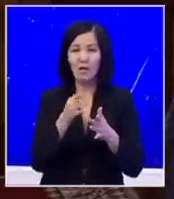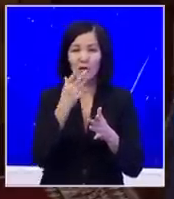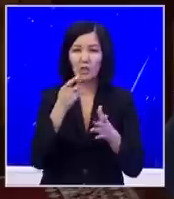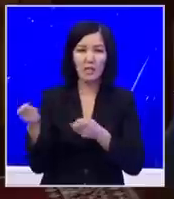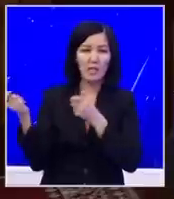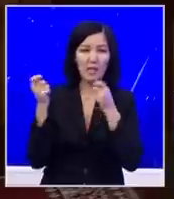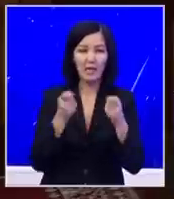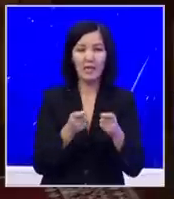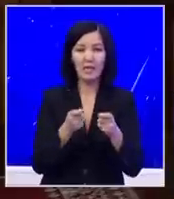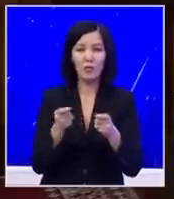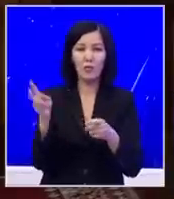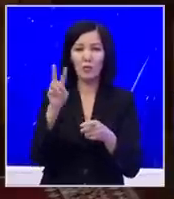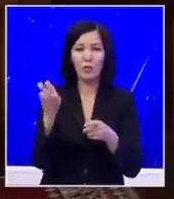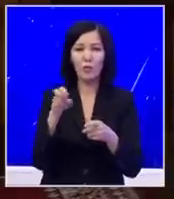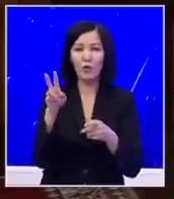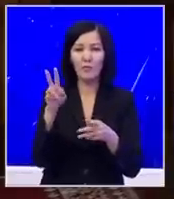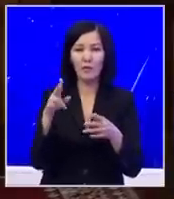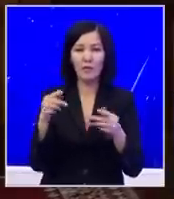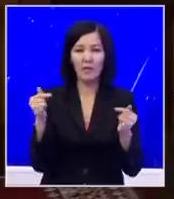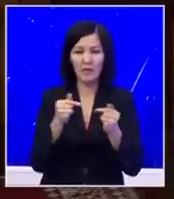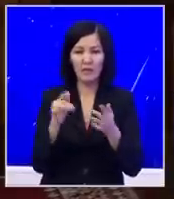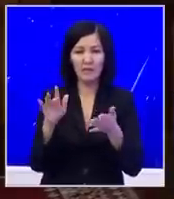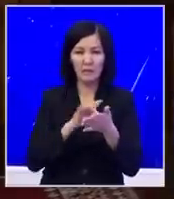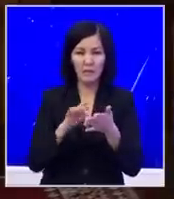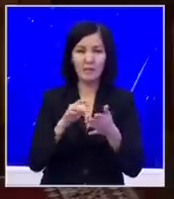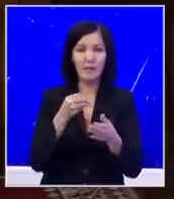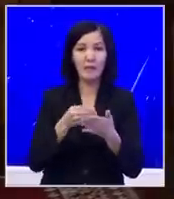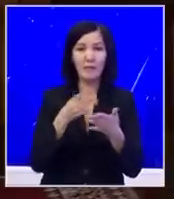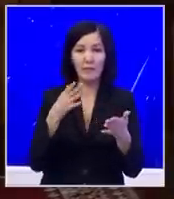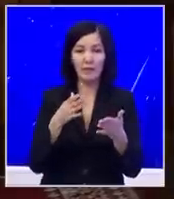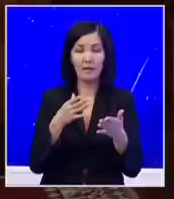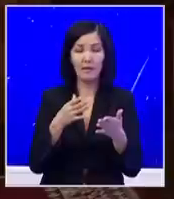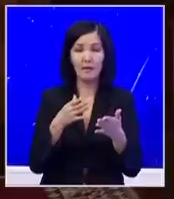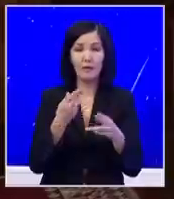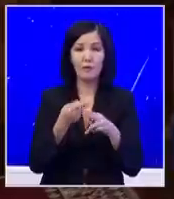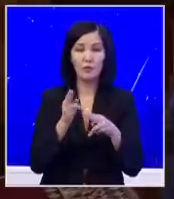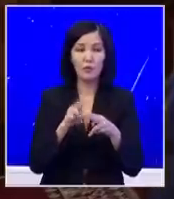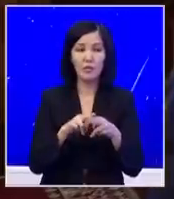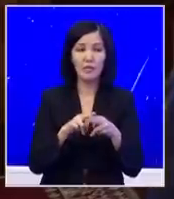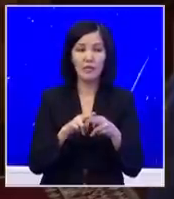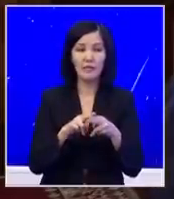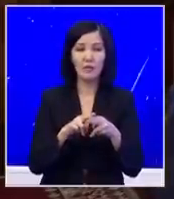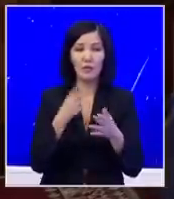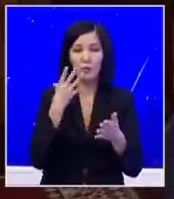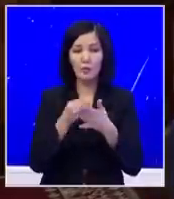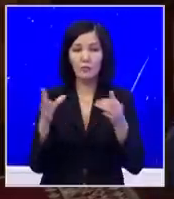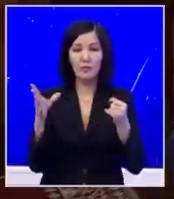себестоимостьқа 70% жем бізде. Жемнің сыртына көбісін сырттан әкелеміз,